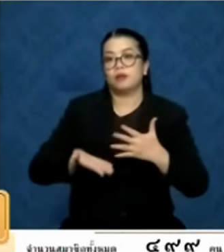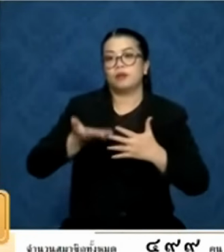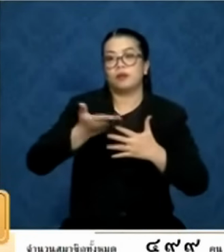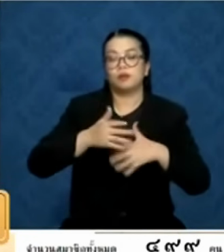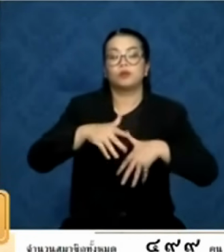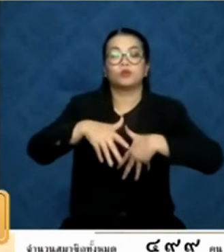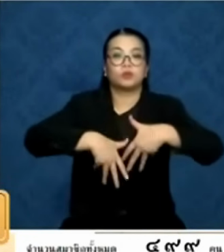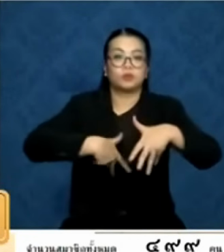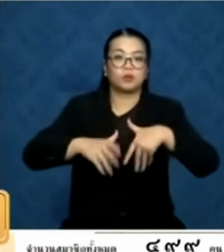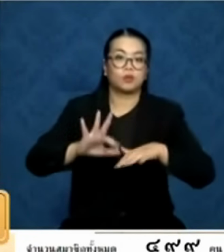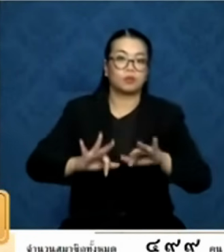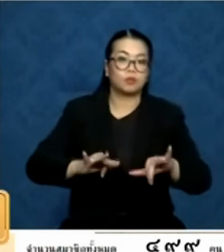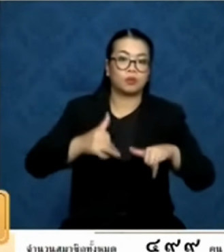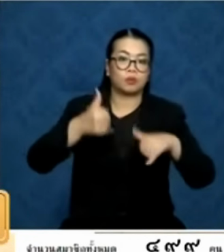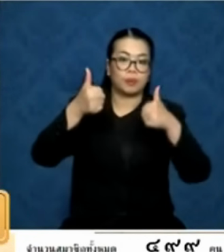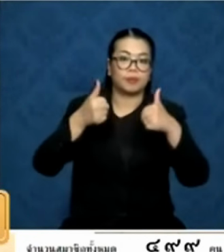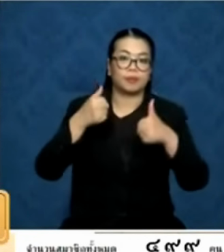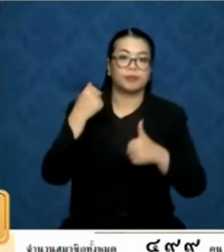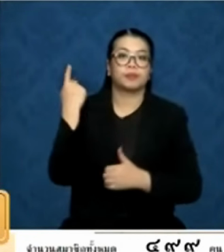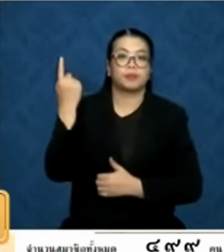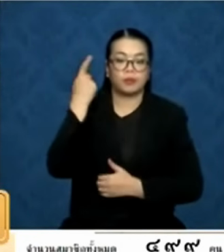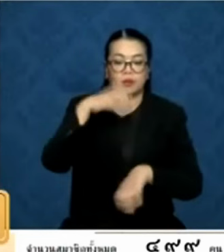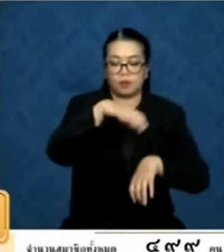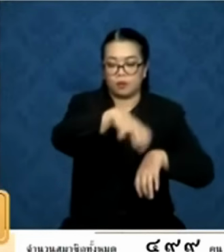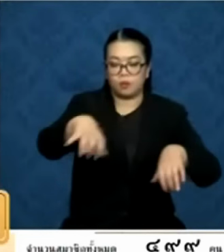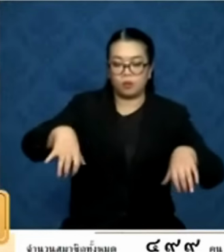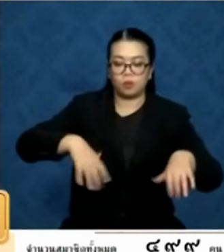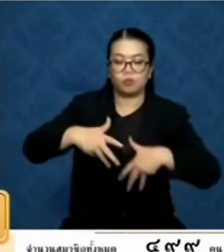าสู่มาตรฐานการท่องเที่ยวไทย50ชุมชน